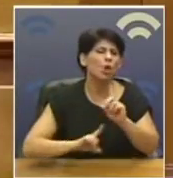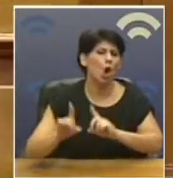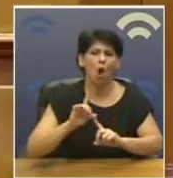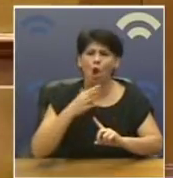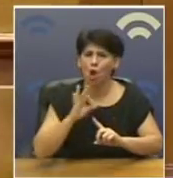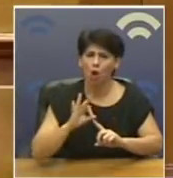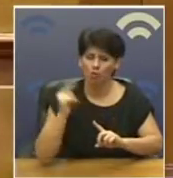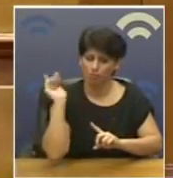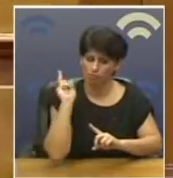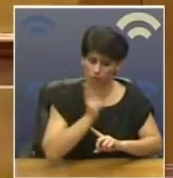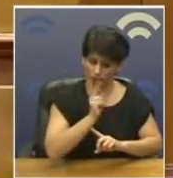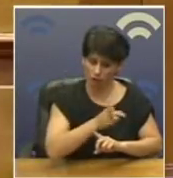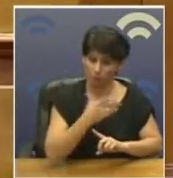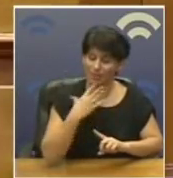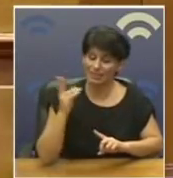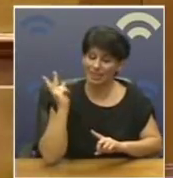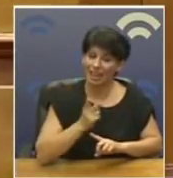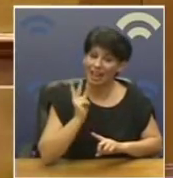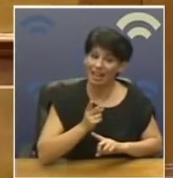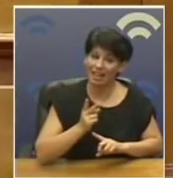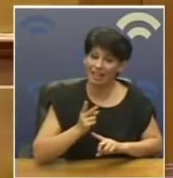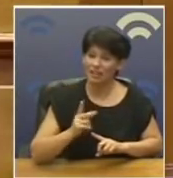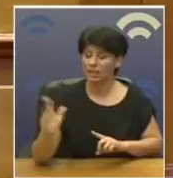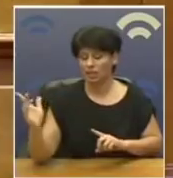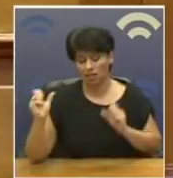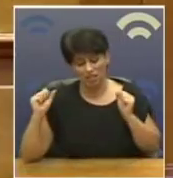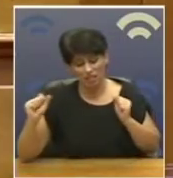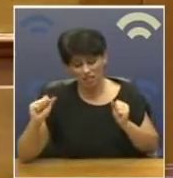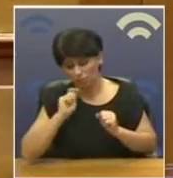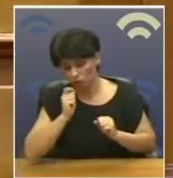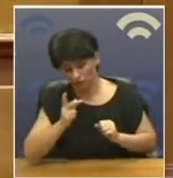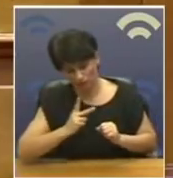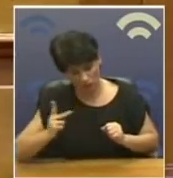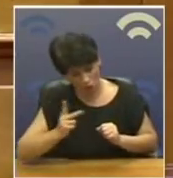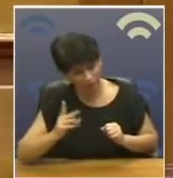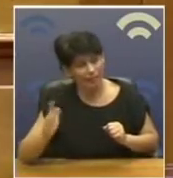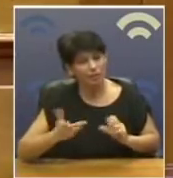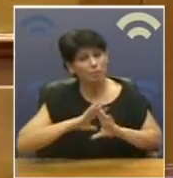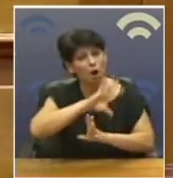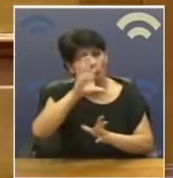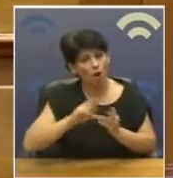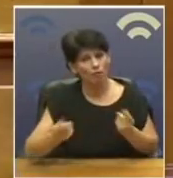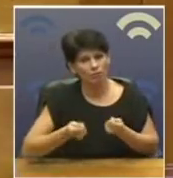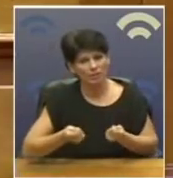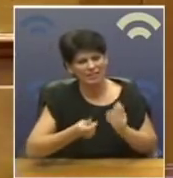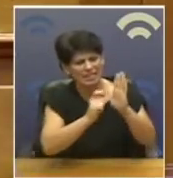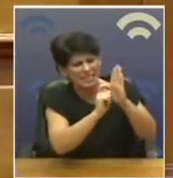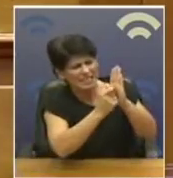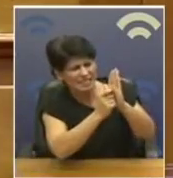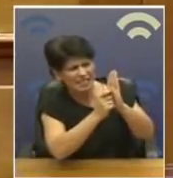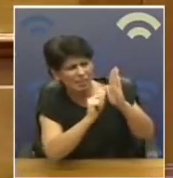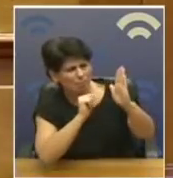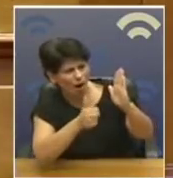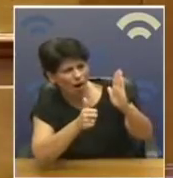εγκαλούμε, γιατί σας εγκαλεί η διεθνής δημοσιογραφική κοινότητα και γιατί με όλα όσα κάνετε δημιουργείτε ένα στίγμα της χώρας στο